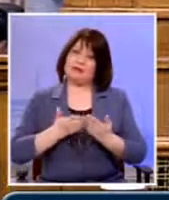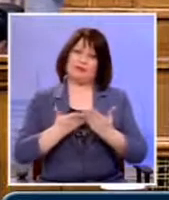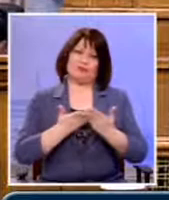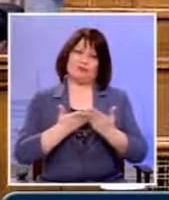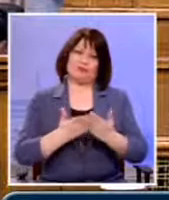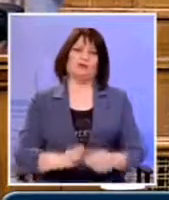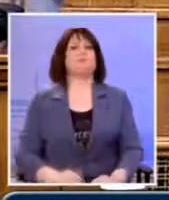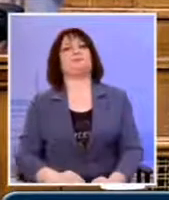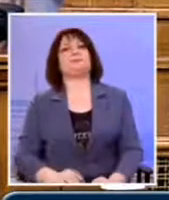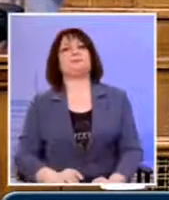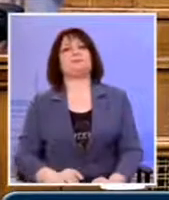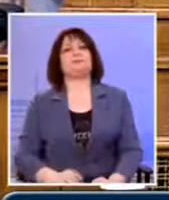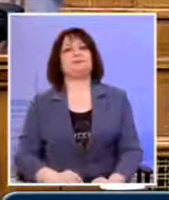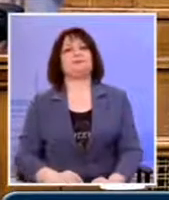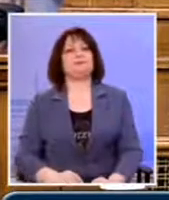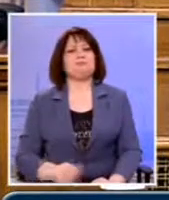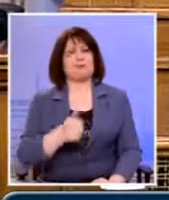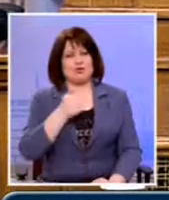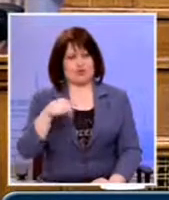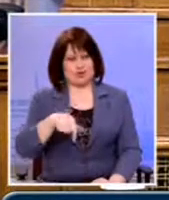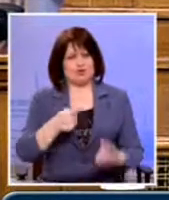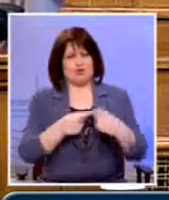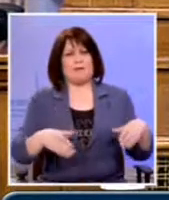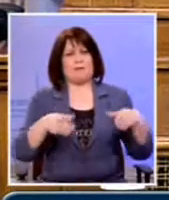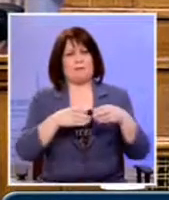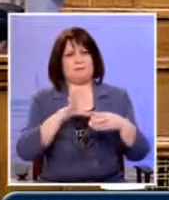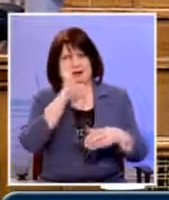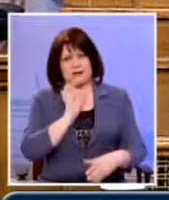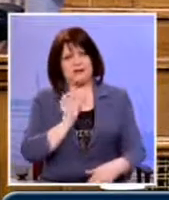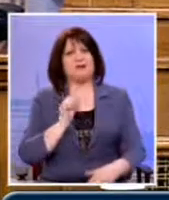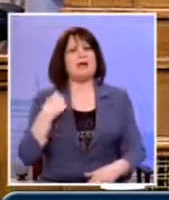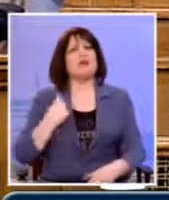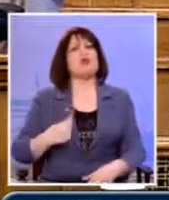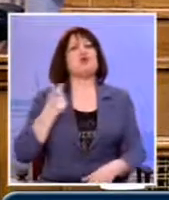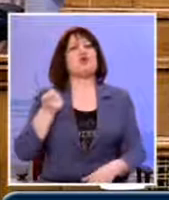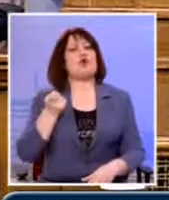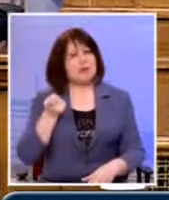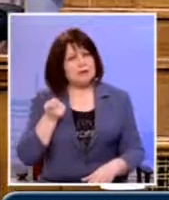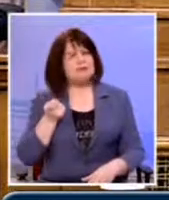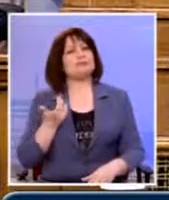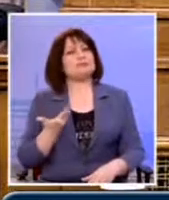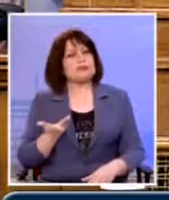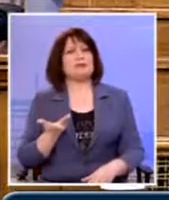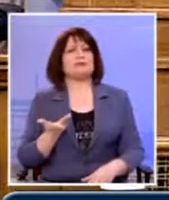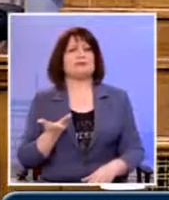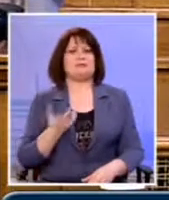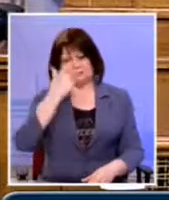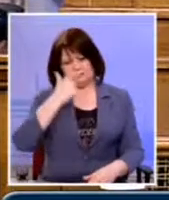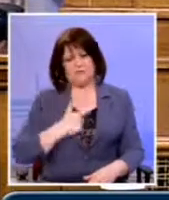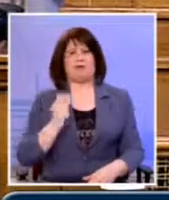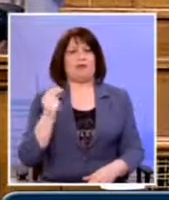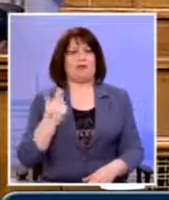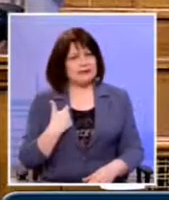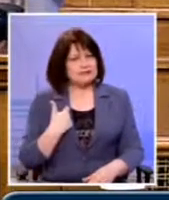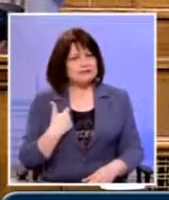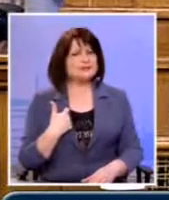αυτές, τόσο στην Επιτροπή Αλήθειας για τη Διερεύνηση του Δημόσιου Χρέους, όσο και υπό την ιδιότητά μου ως βουλευτής